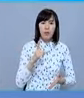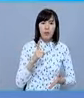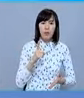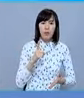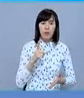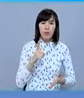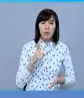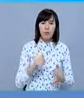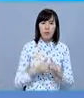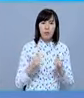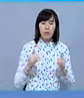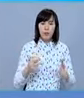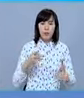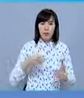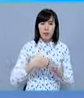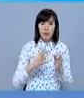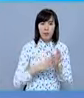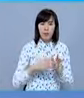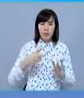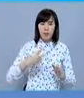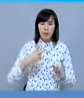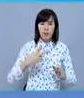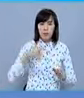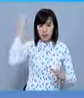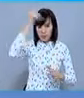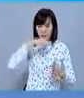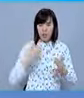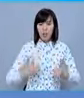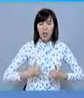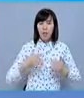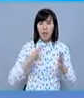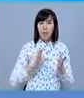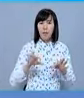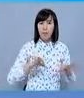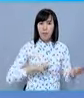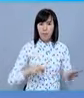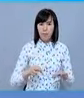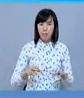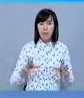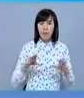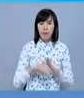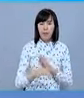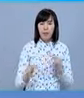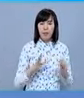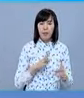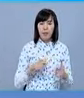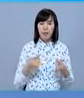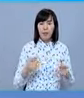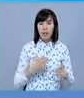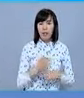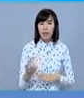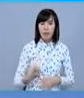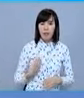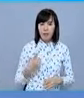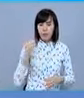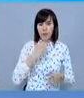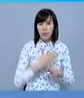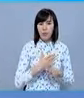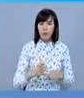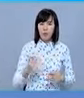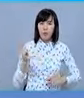Қала жастарын дамытудың 2019-2020 жылдарға арналған жол картасы қоса аталданды. Түрлі сала үздіктері білгенмен бөлісіп,